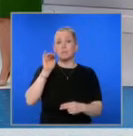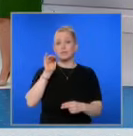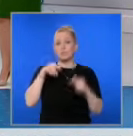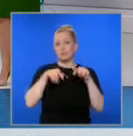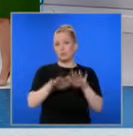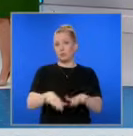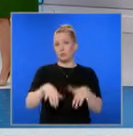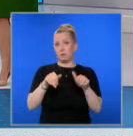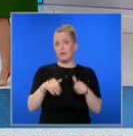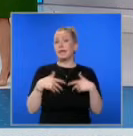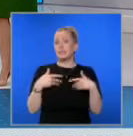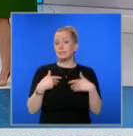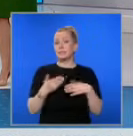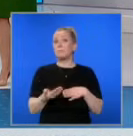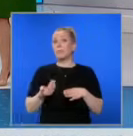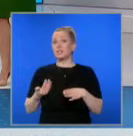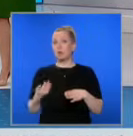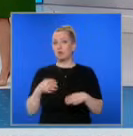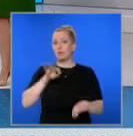и поискаха предсрочни избори.